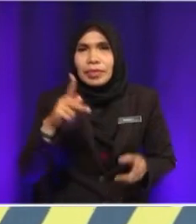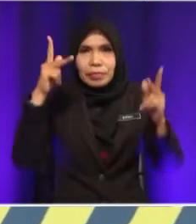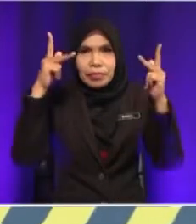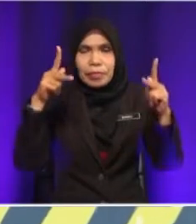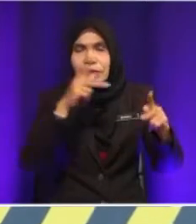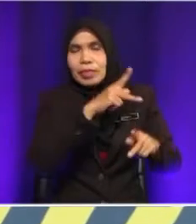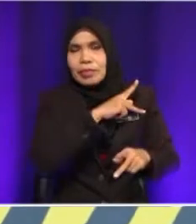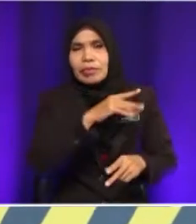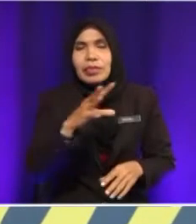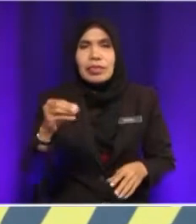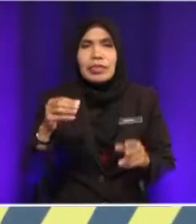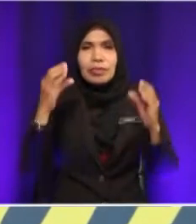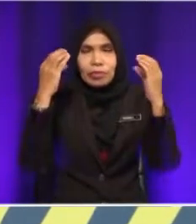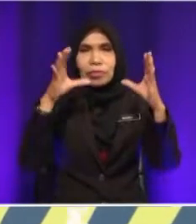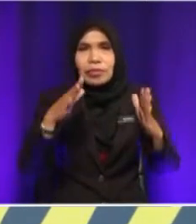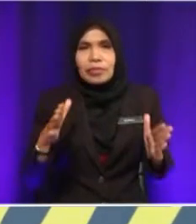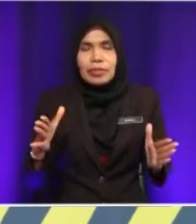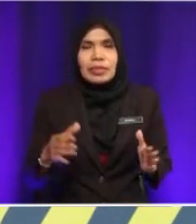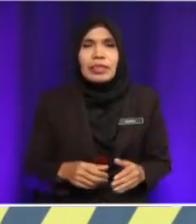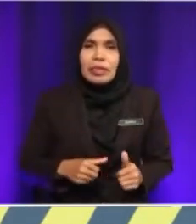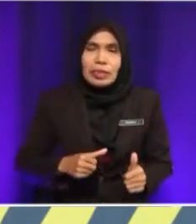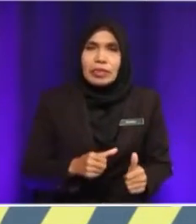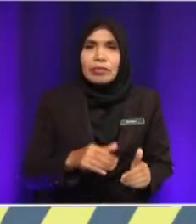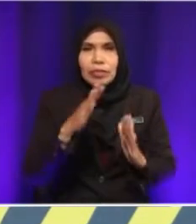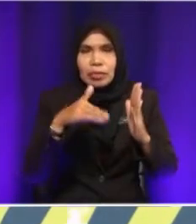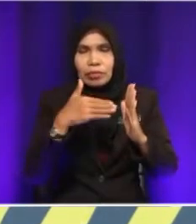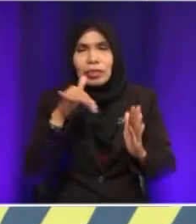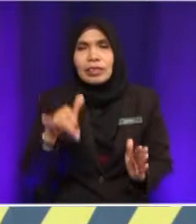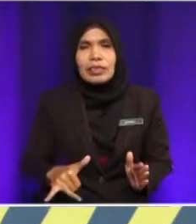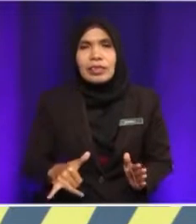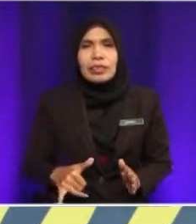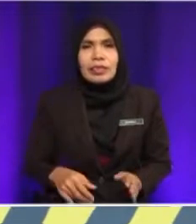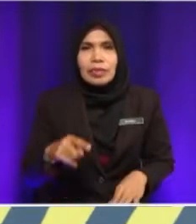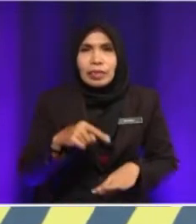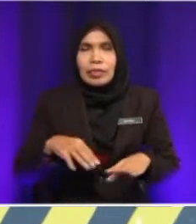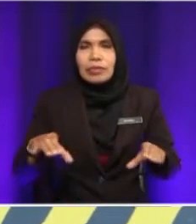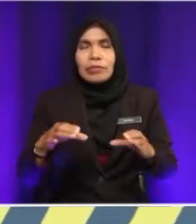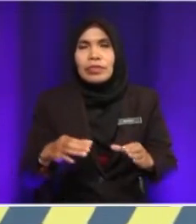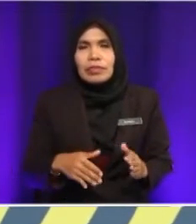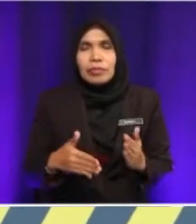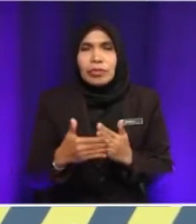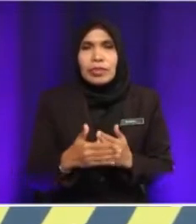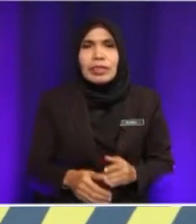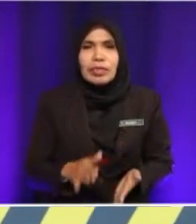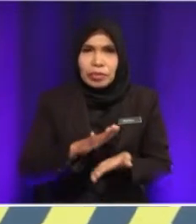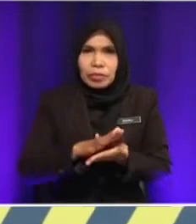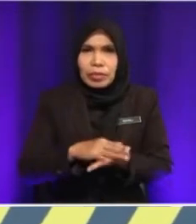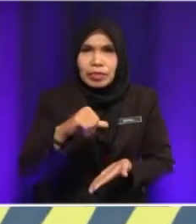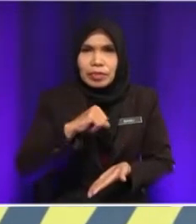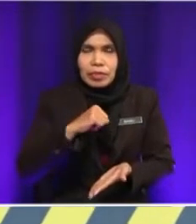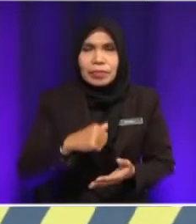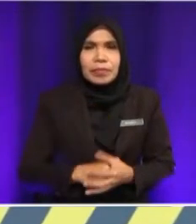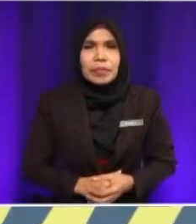jadwal yang telah ditetapkan oleh pihak sekolah sendiri nah ini istimewa dan yang ketiga memastikan